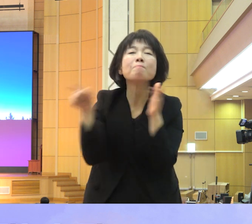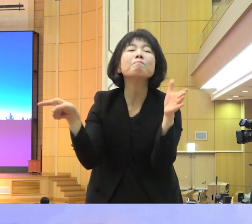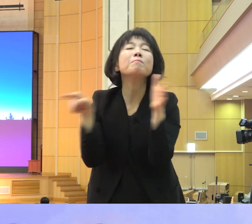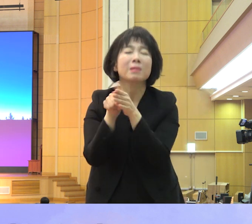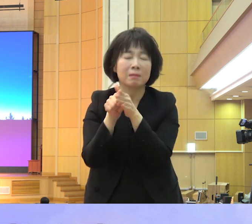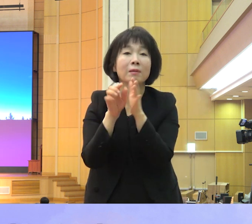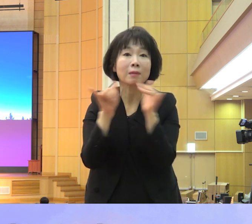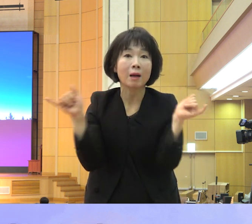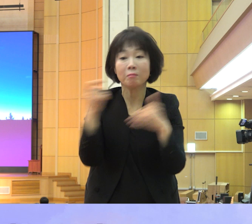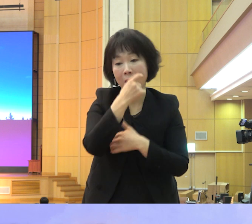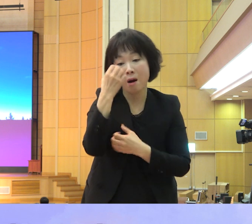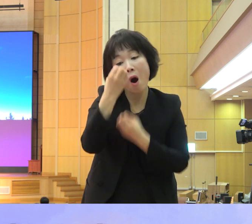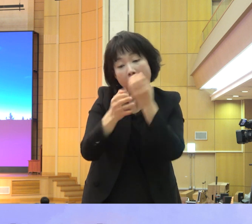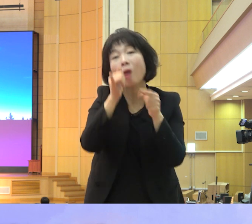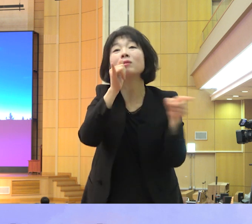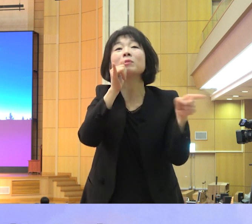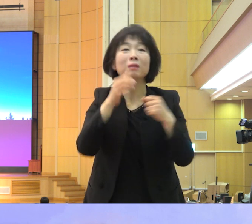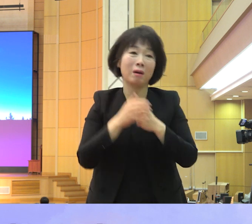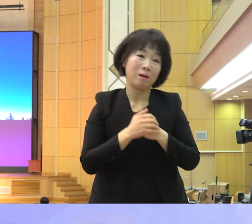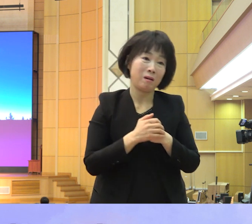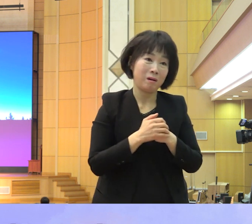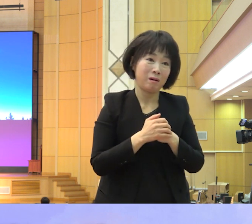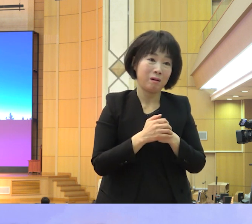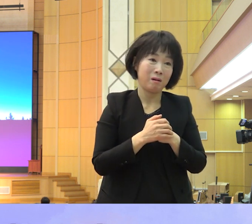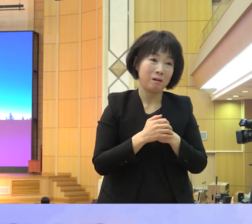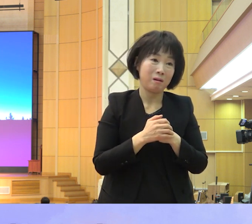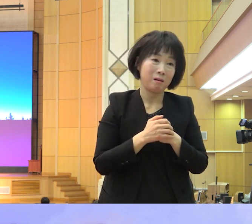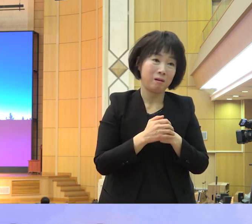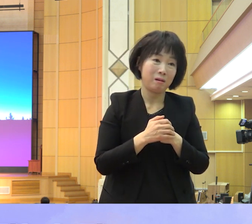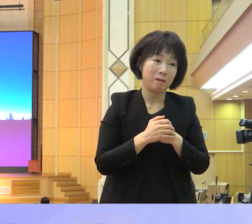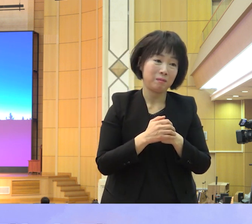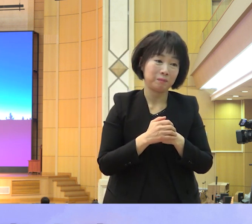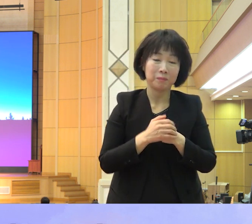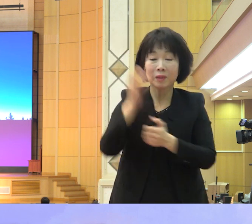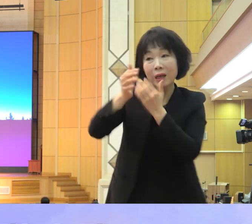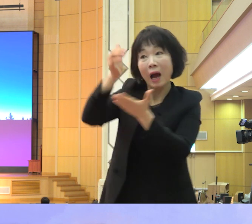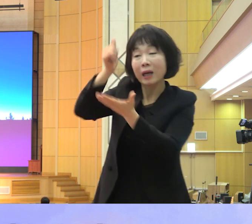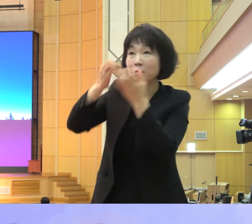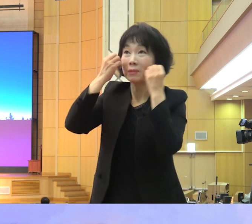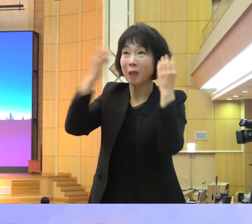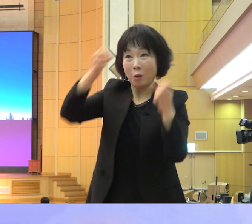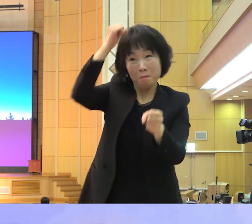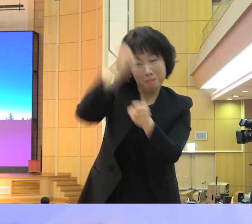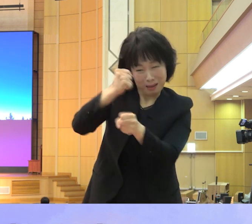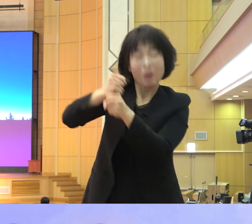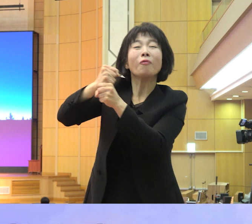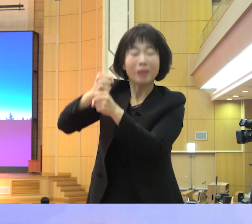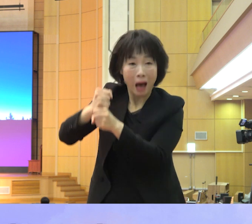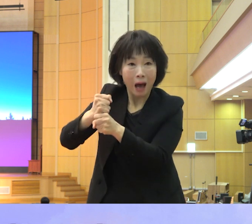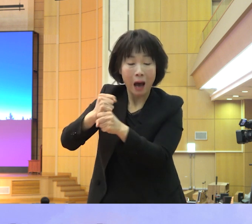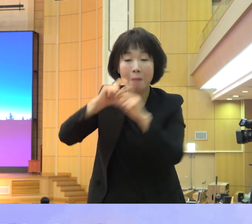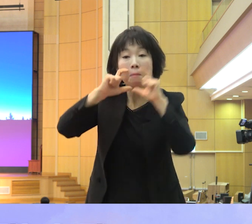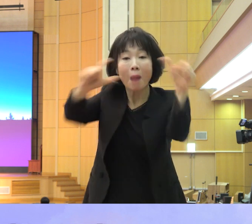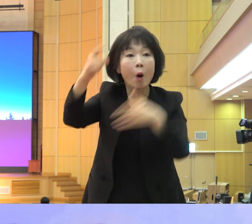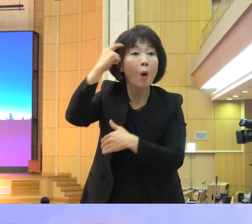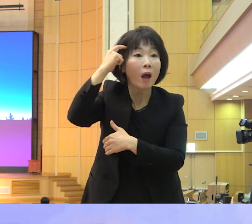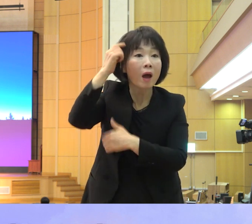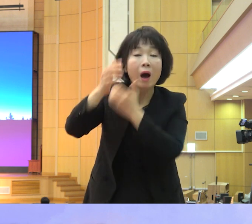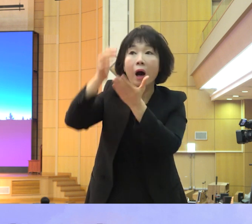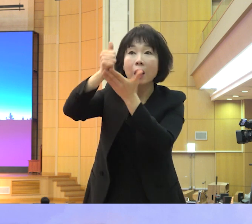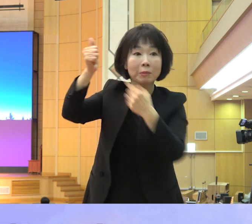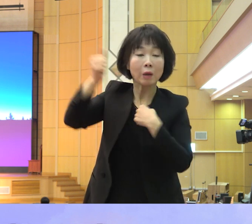되었다라고 하는 간증이 있습니다. 여러분, 하나님이 창조했다고 하는 이 말을 한 것은 하나님께서